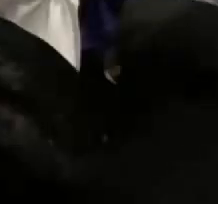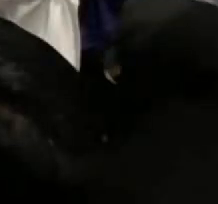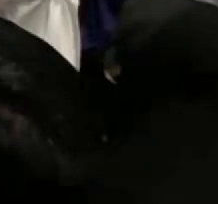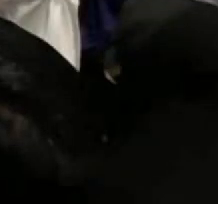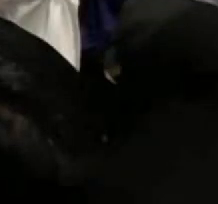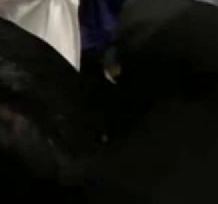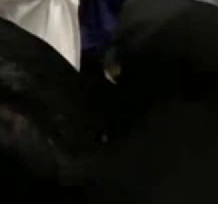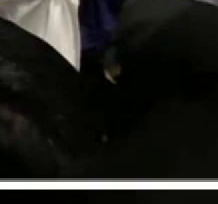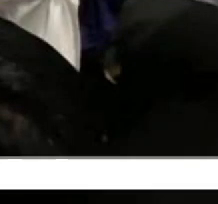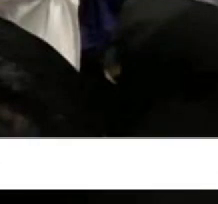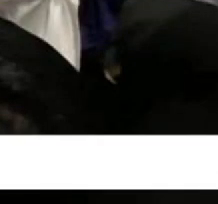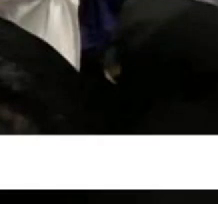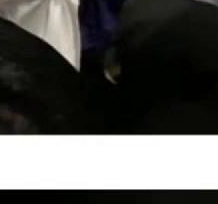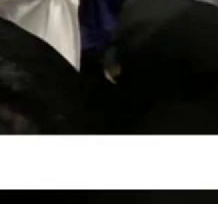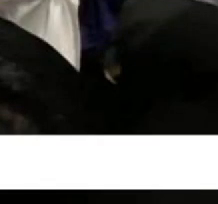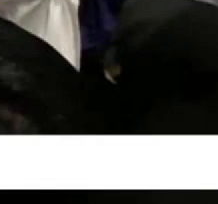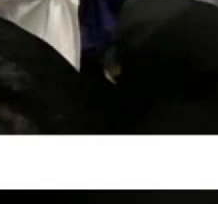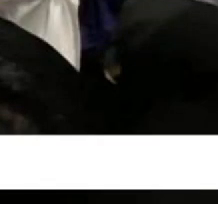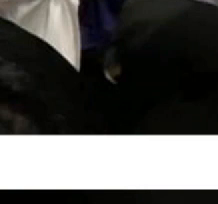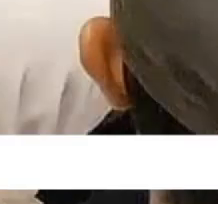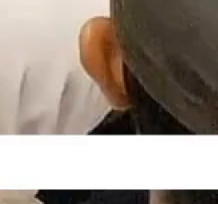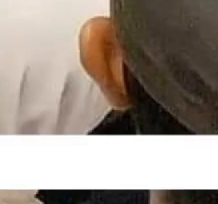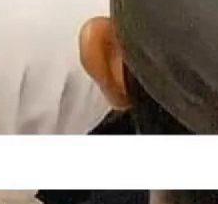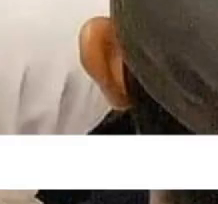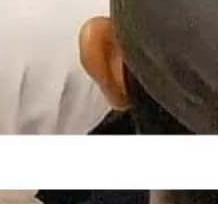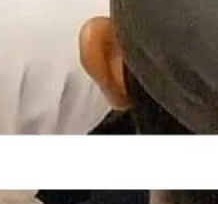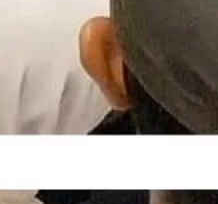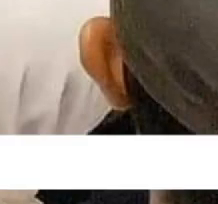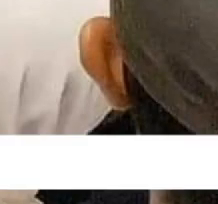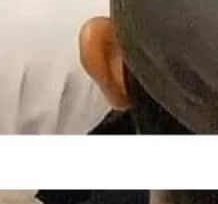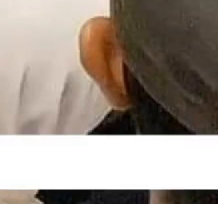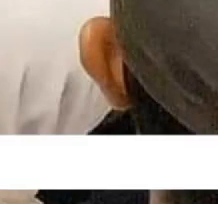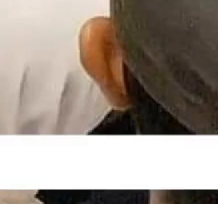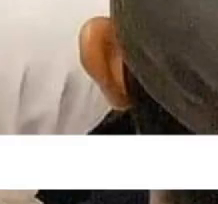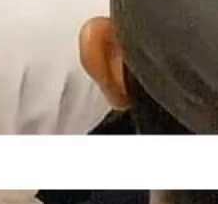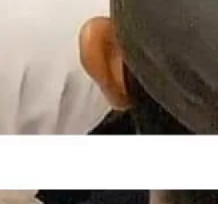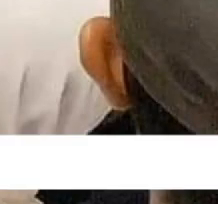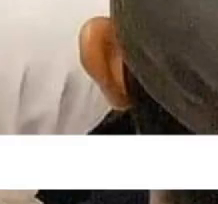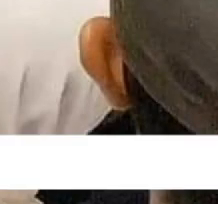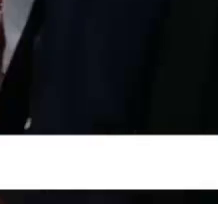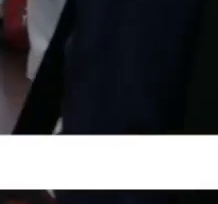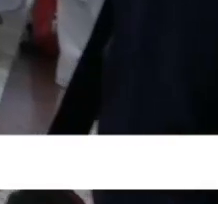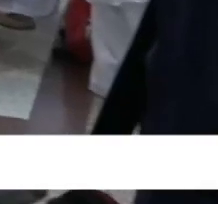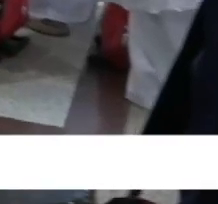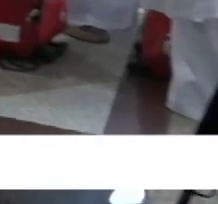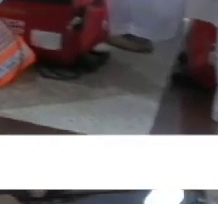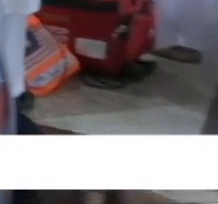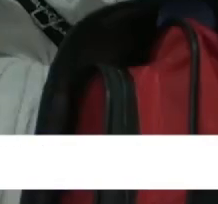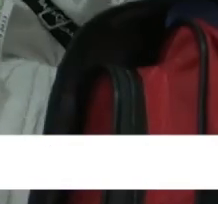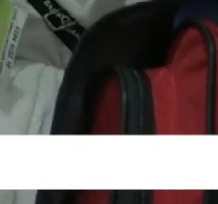Isu bakal jemaah haji ditipu, pihak berkuasa digesa lakukan siasatan terperinci.